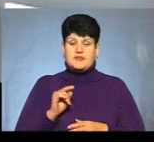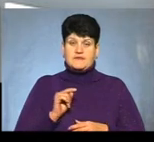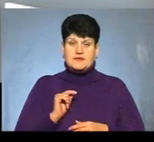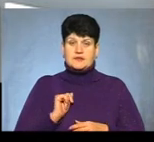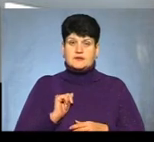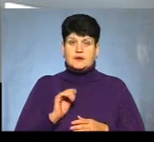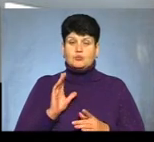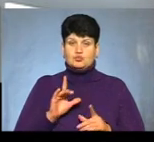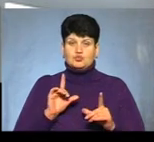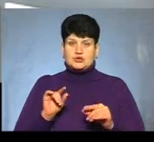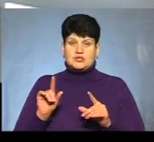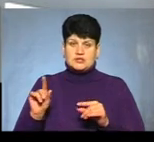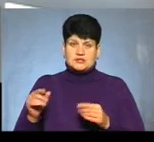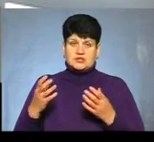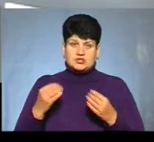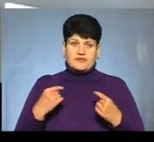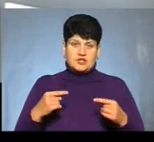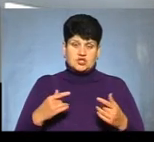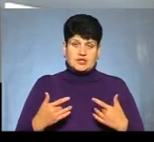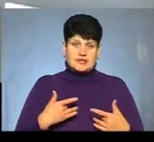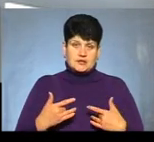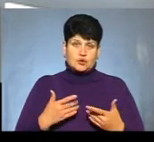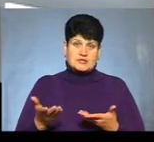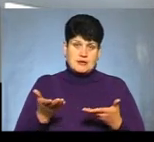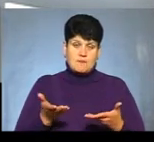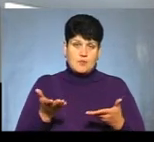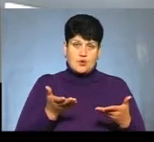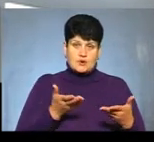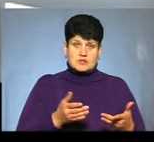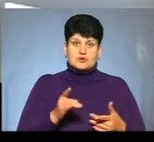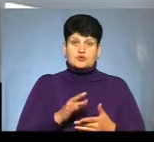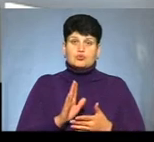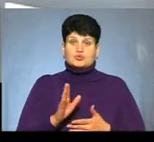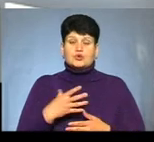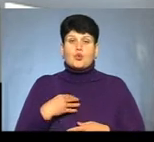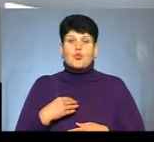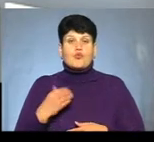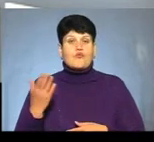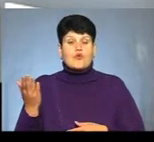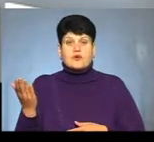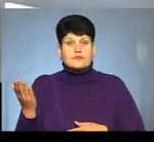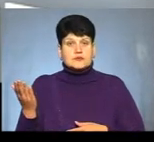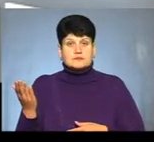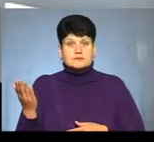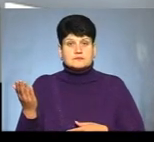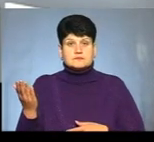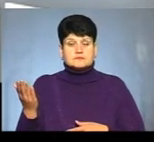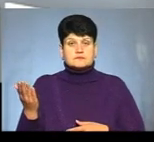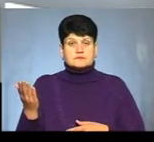є. Він буде їздити, ще інші театри його запросять, а що буде у Львові все ж таки